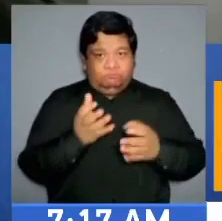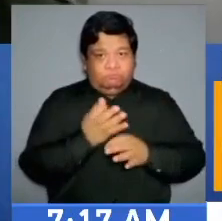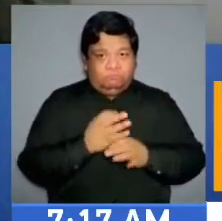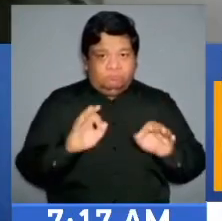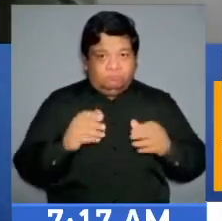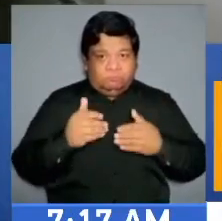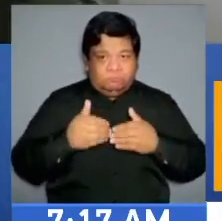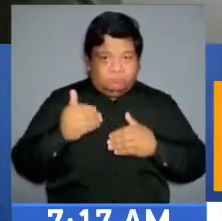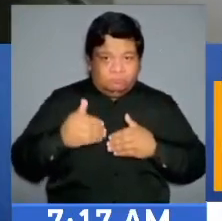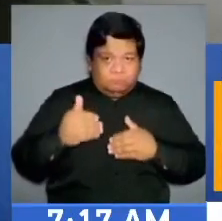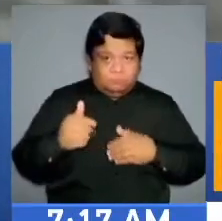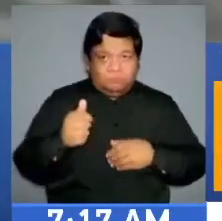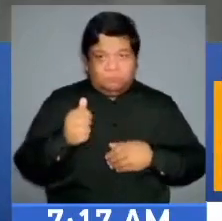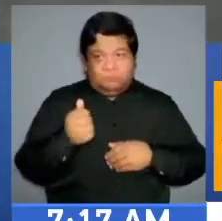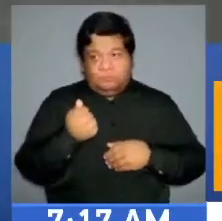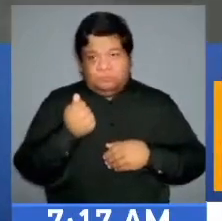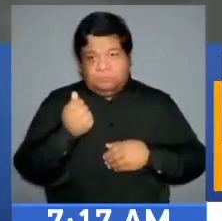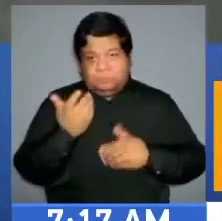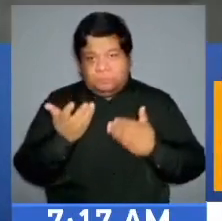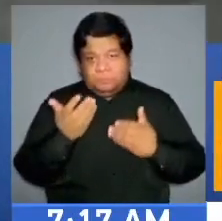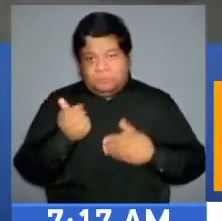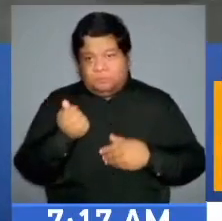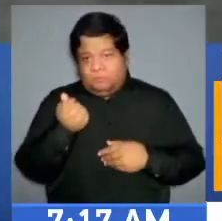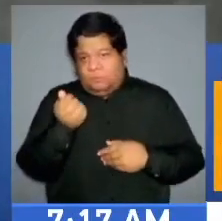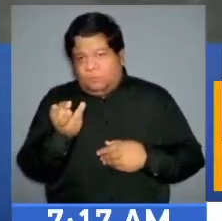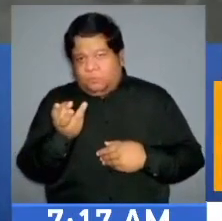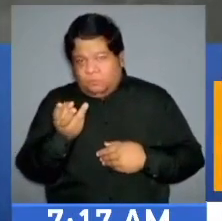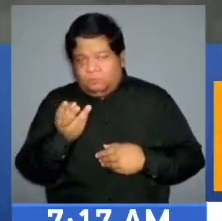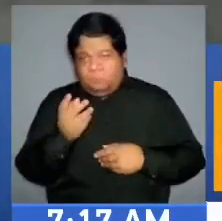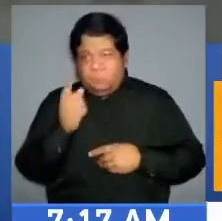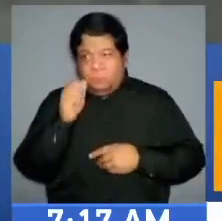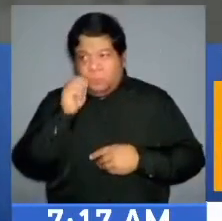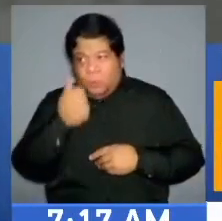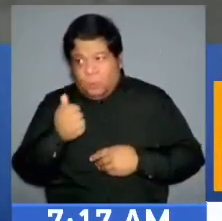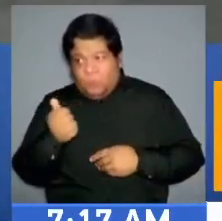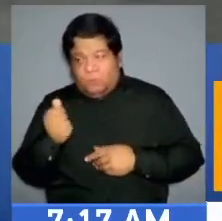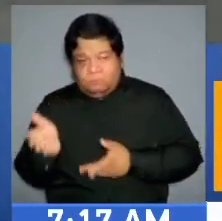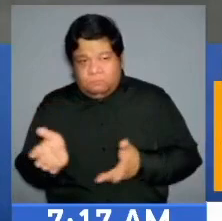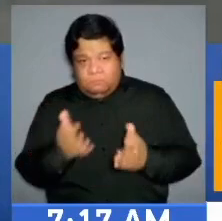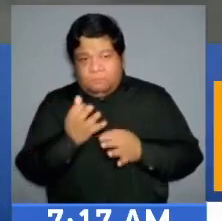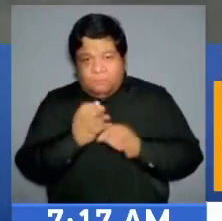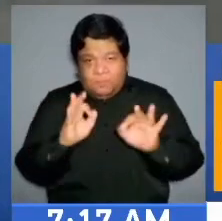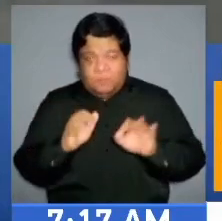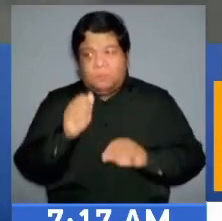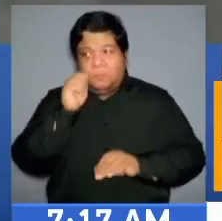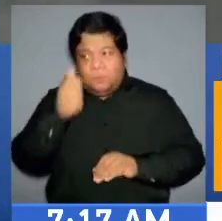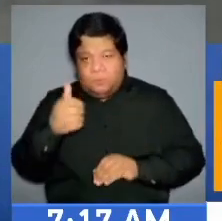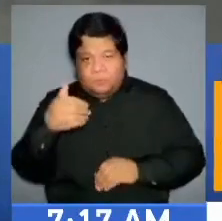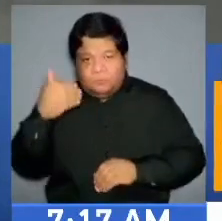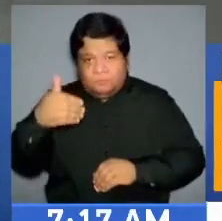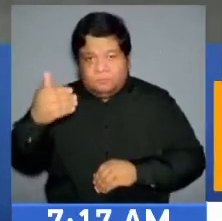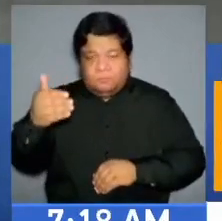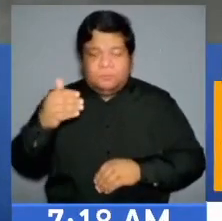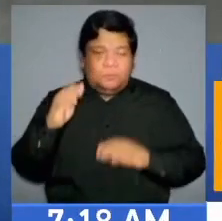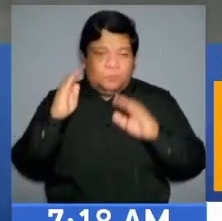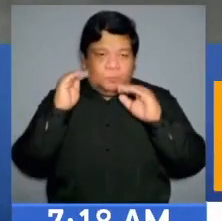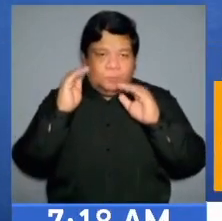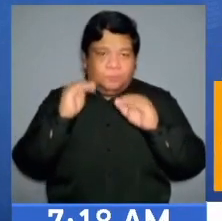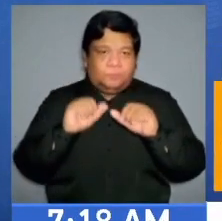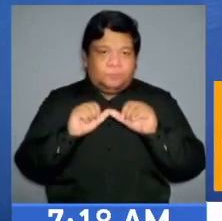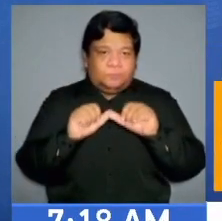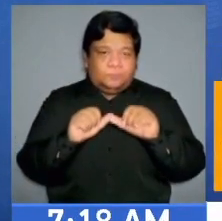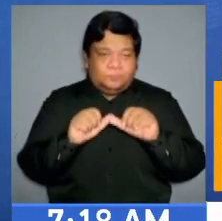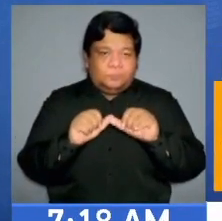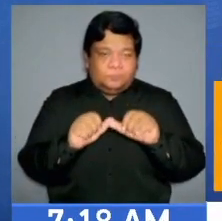day. So, tingnan po natin. Sana. Sana natin na tuloy-tuloy na po. Apo, panghuli na lang po, Yusek,